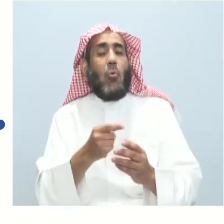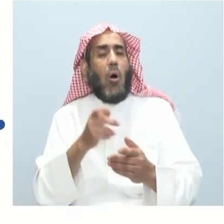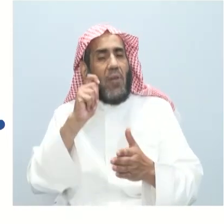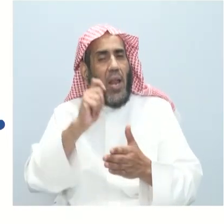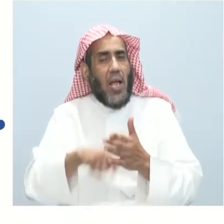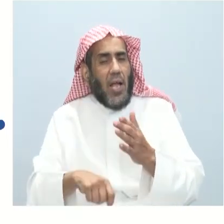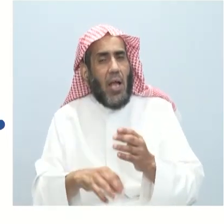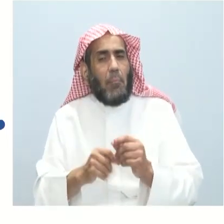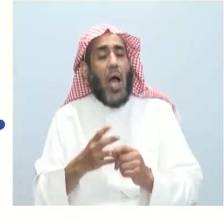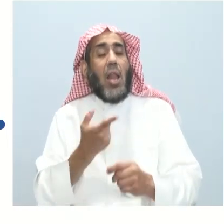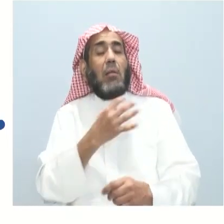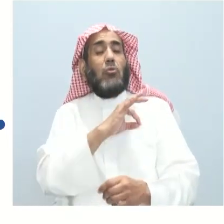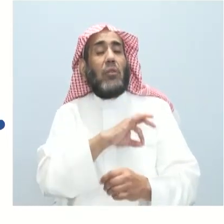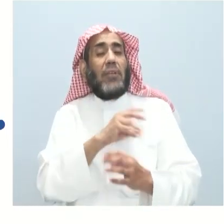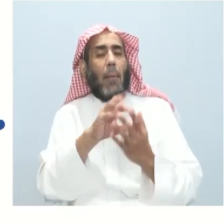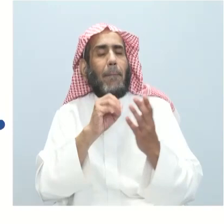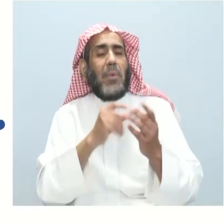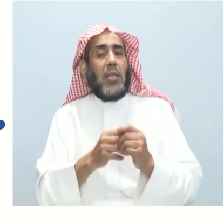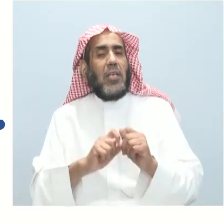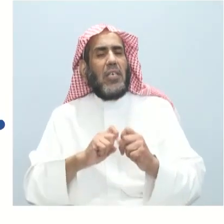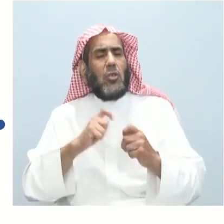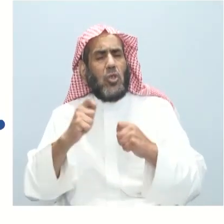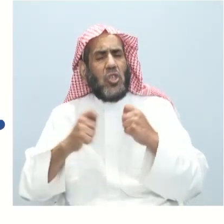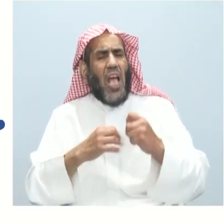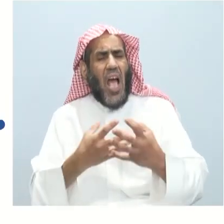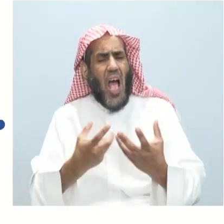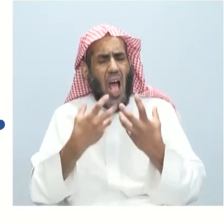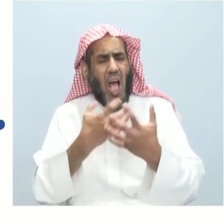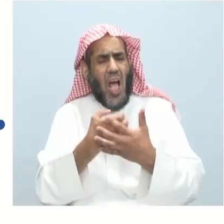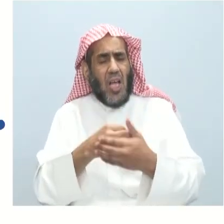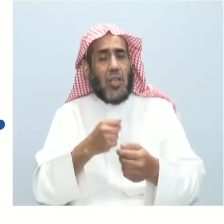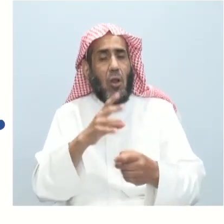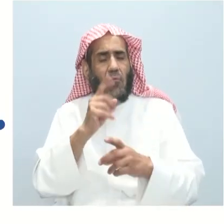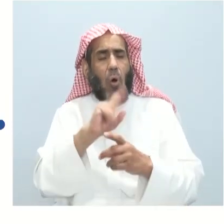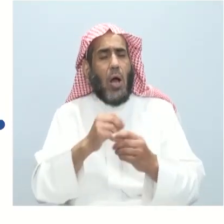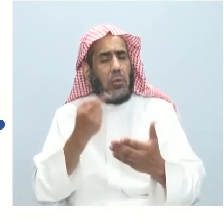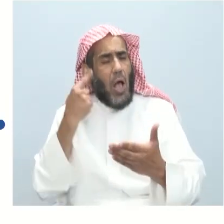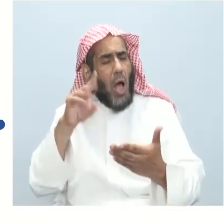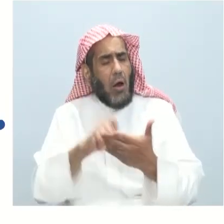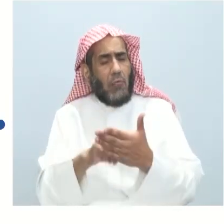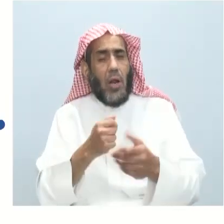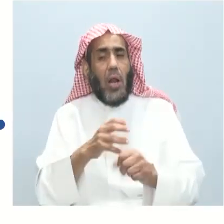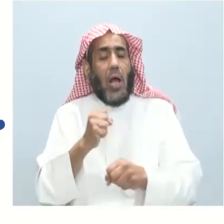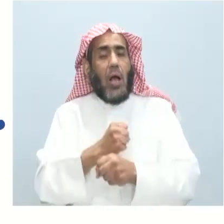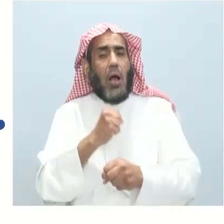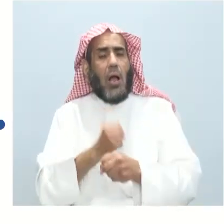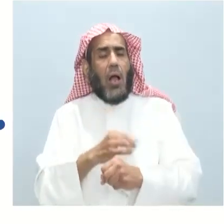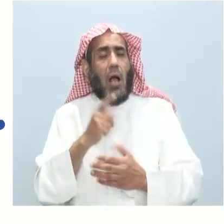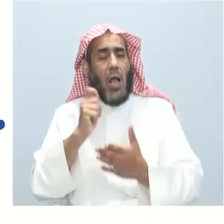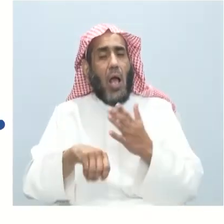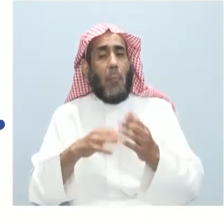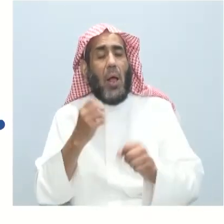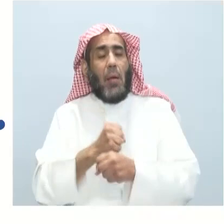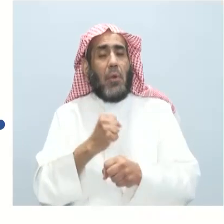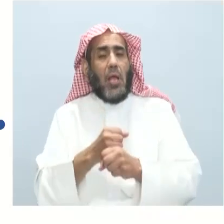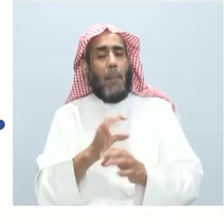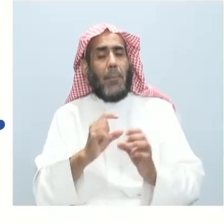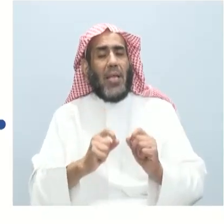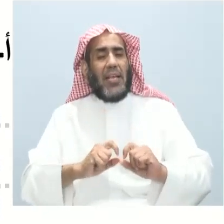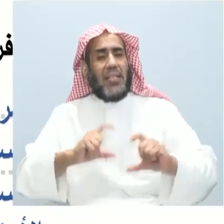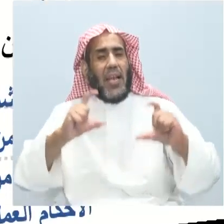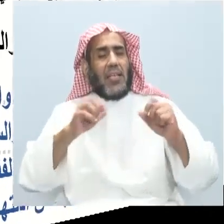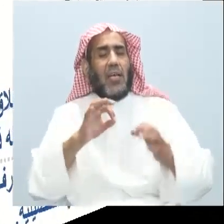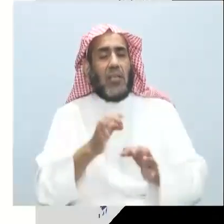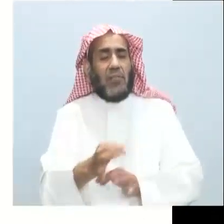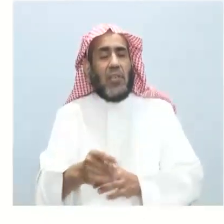في الاحكام المستفاده من اجتهاد الفقهاء في التعرف على الاحكام العمليه من ادلتها التفصيليه